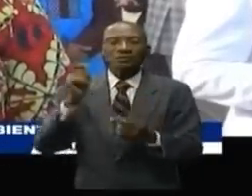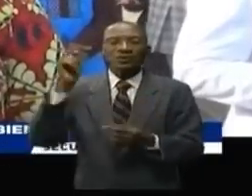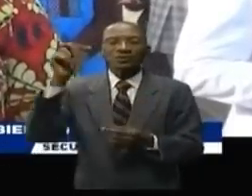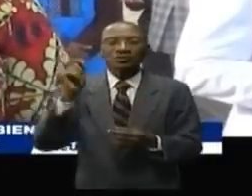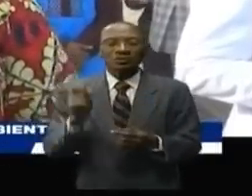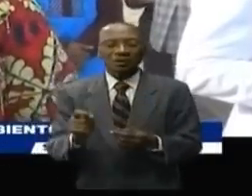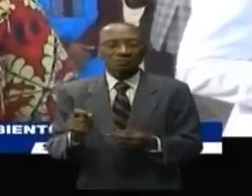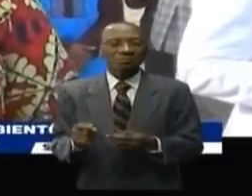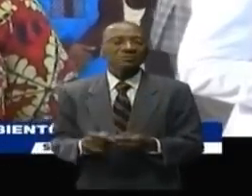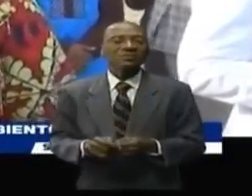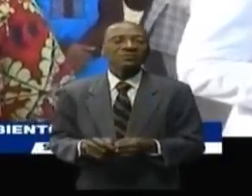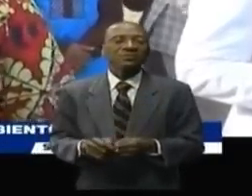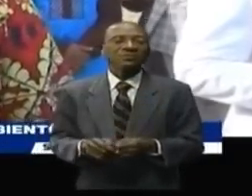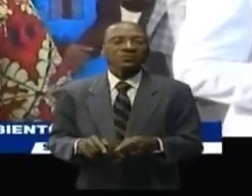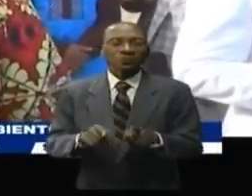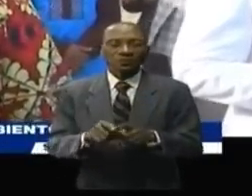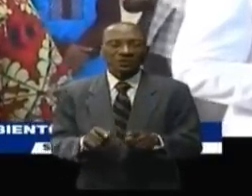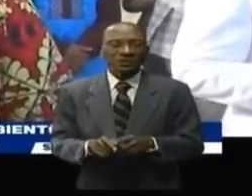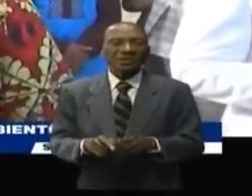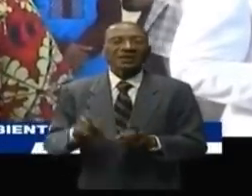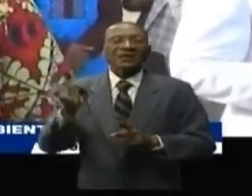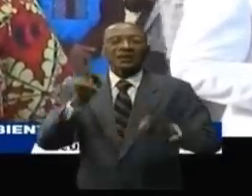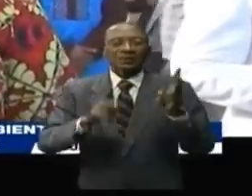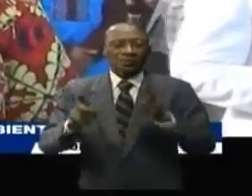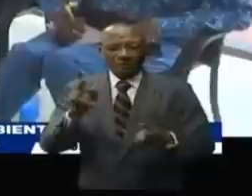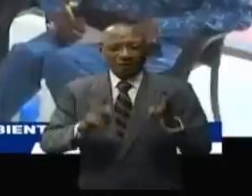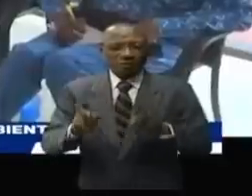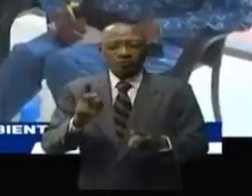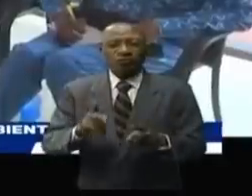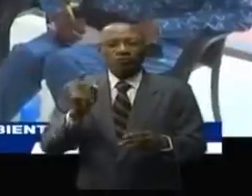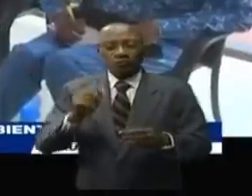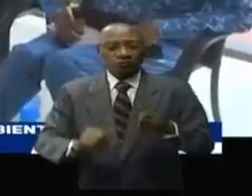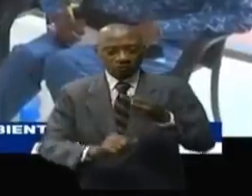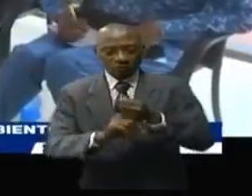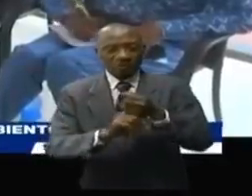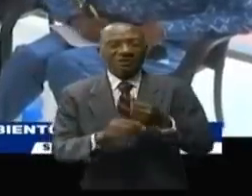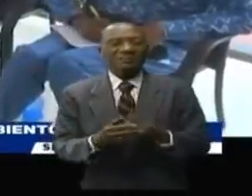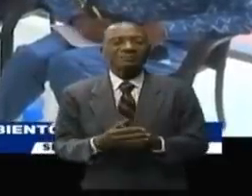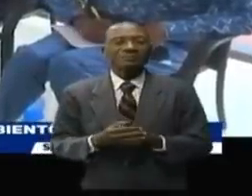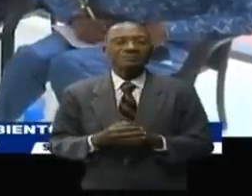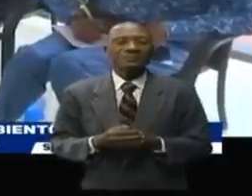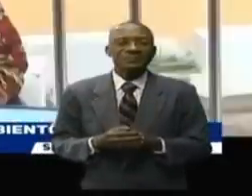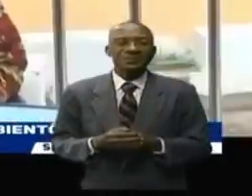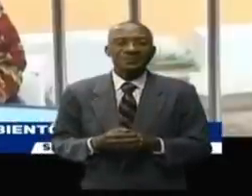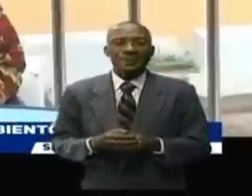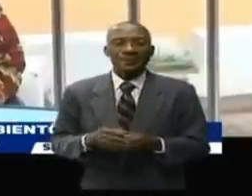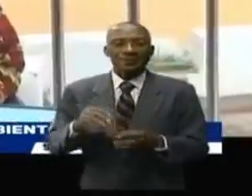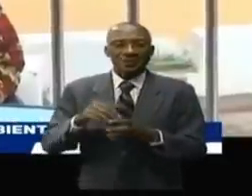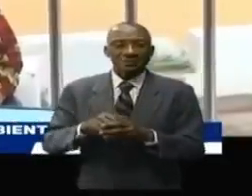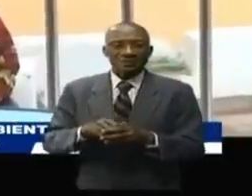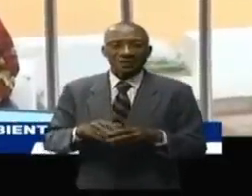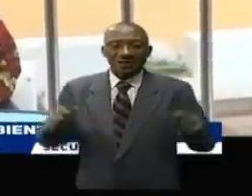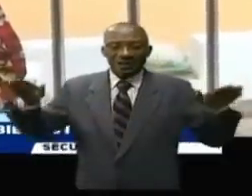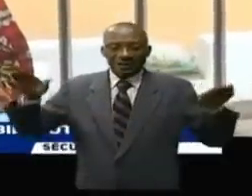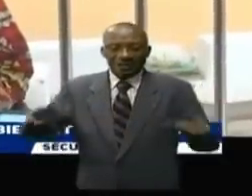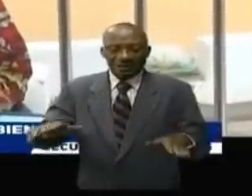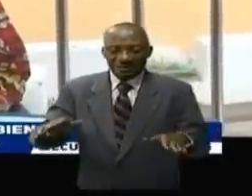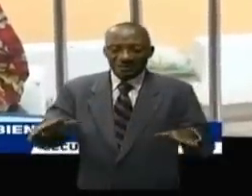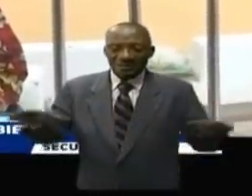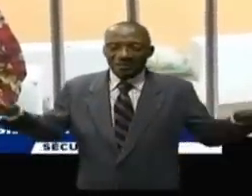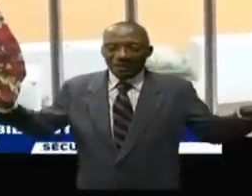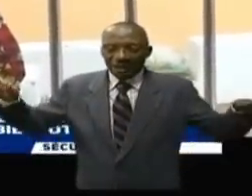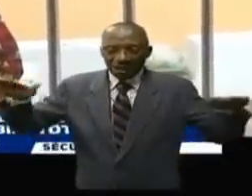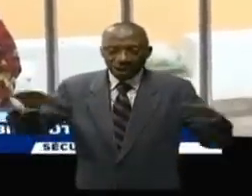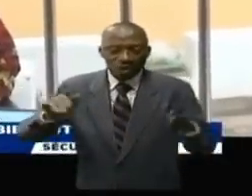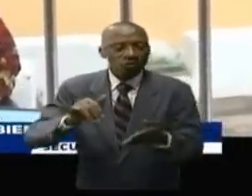et constater que la population les aime et ils sont soutenus. Donc après son accueil à l'aéroport de Kainda, la chef de l'exécutif provincial